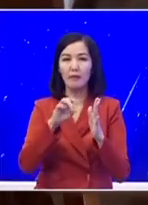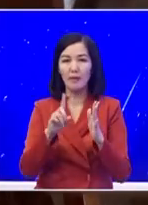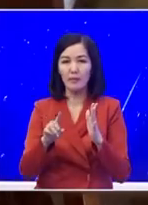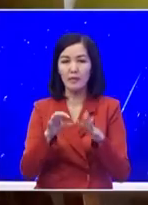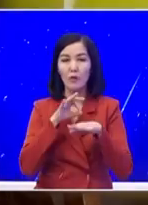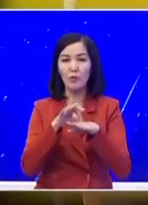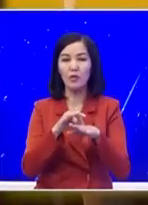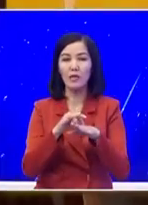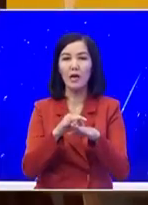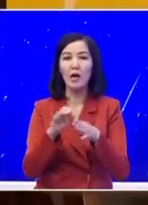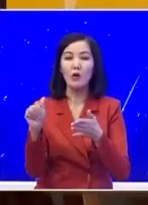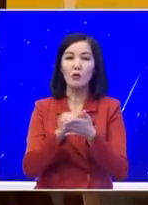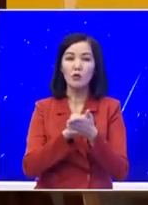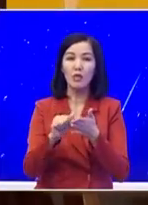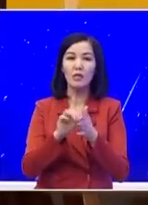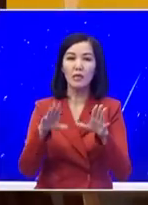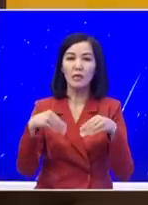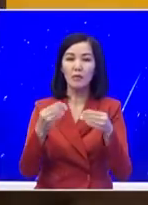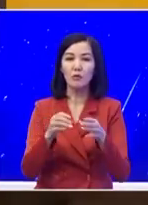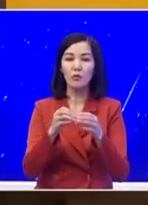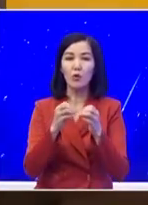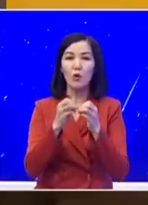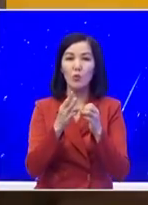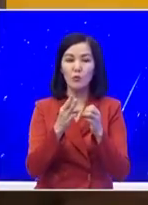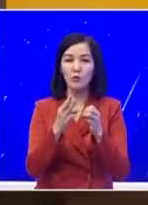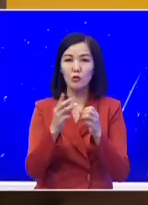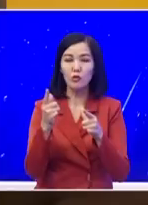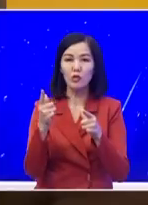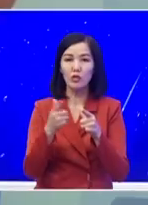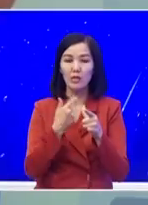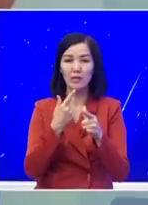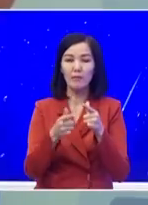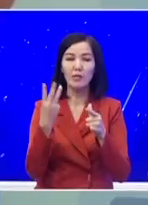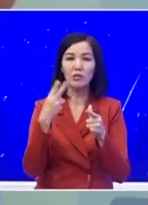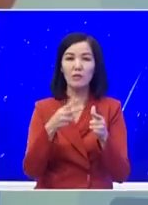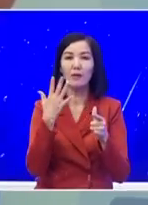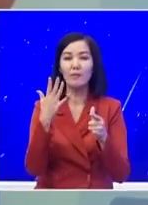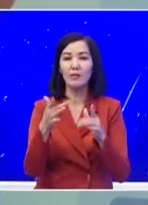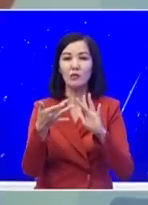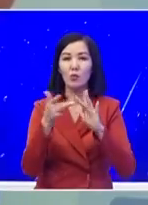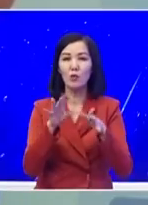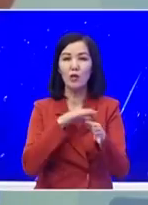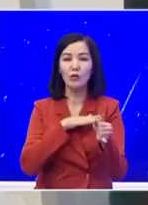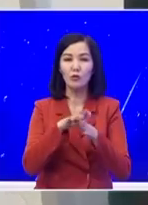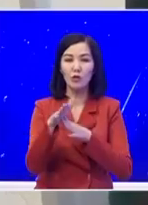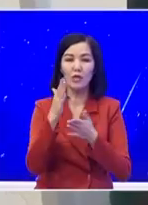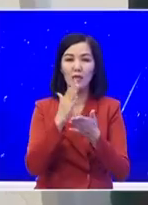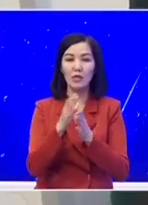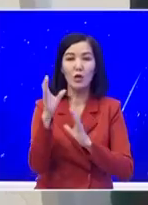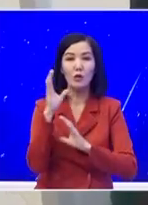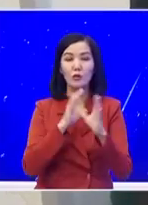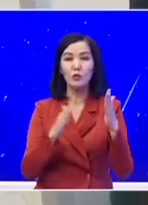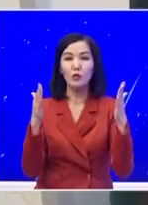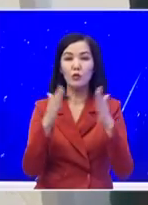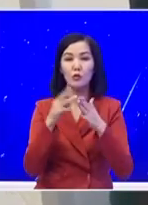түлектердің жоғарғы оқу орындарына құжат тапсыруы 13 мен 25 шілде аралығында онлайн жүзеге асады. Студент үйінде